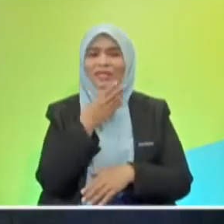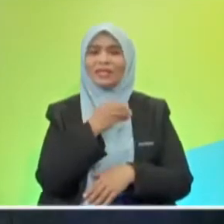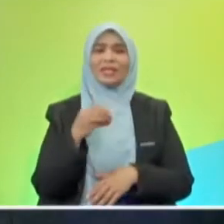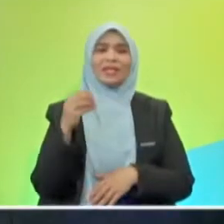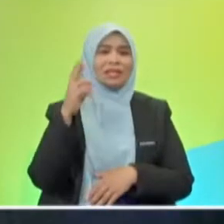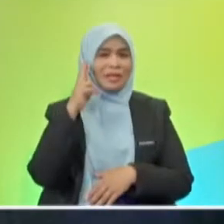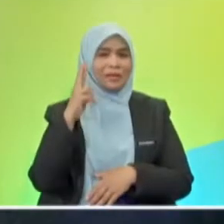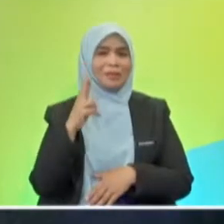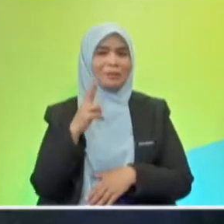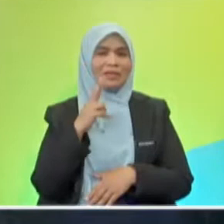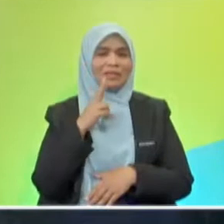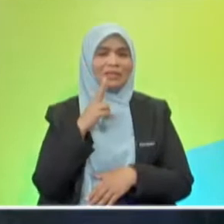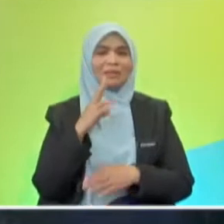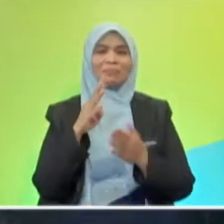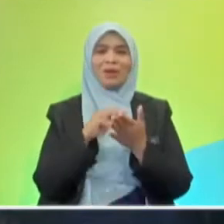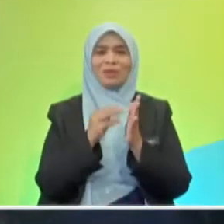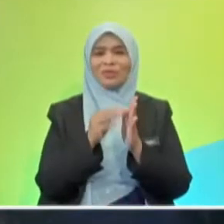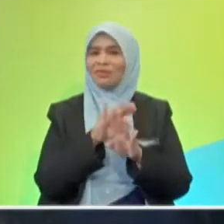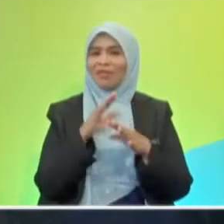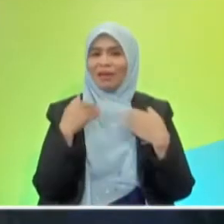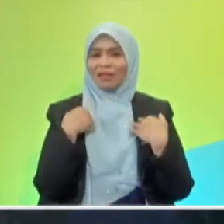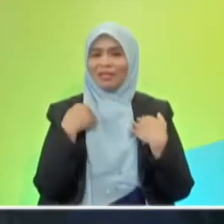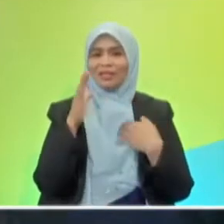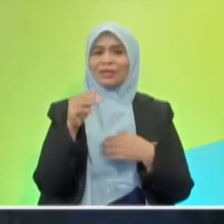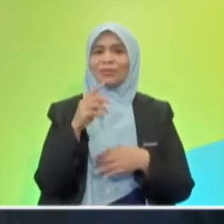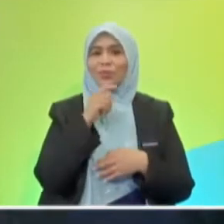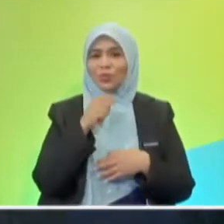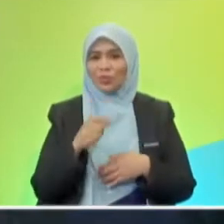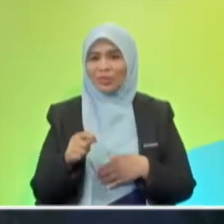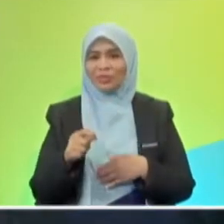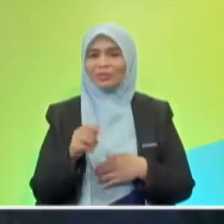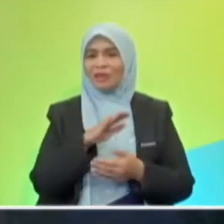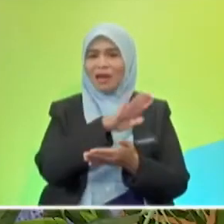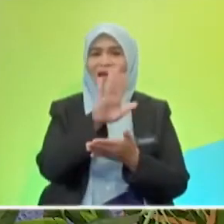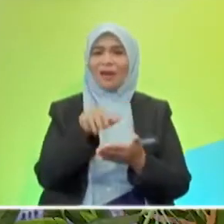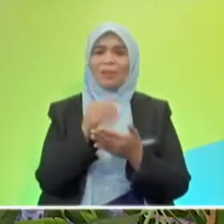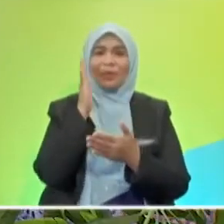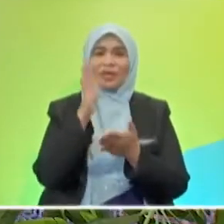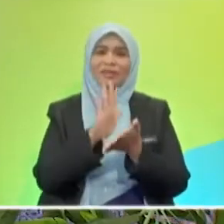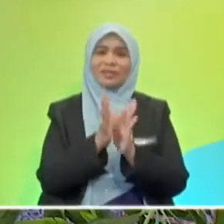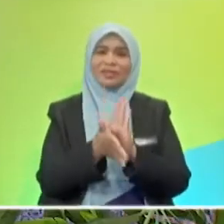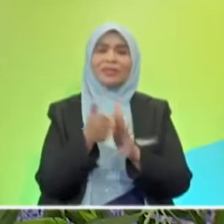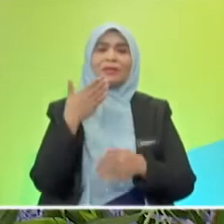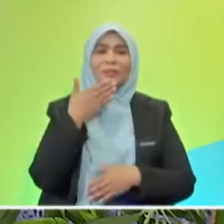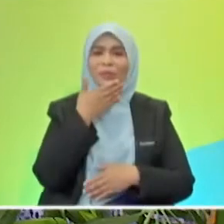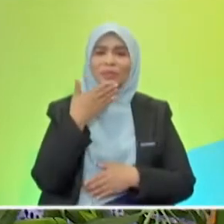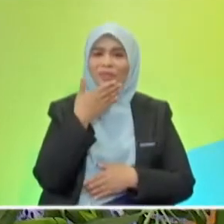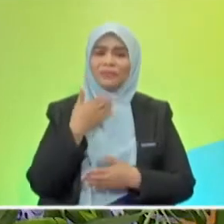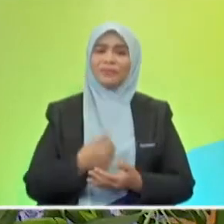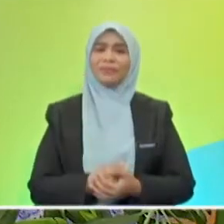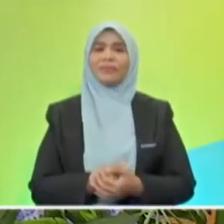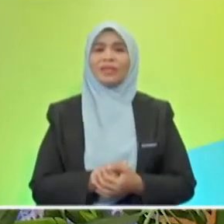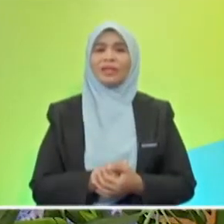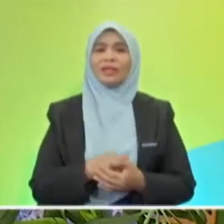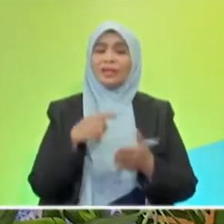salah paham yang berlaku kepada wanita tua ini tadi Oke jadi ini adalah dua contoh Aiman yang menunjukkan